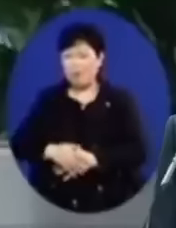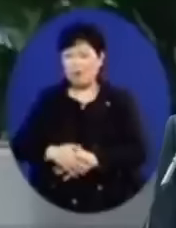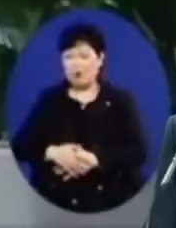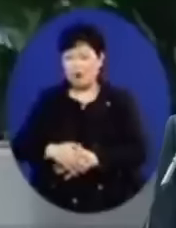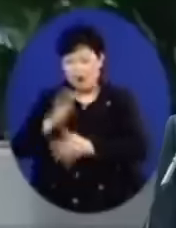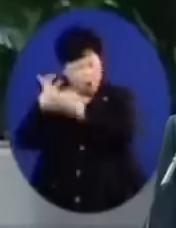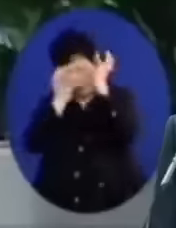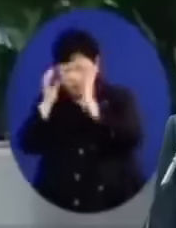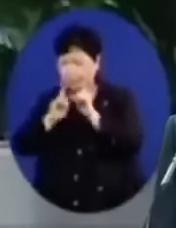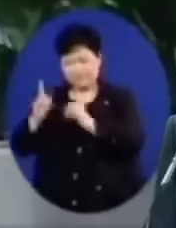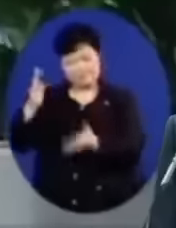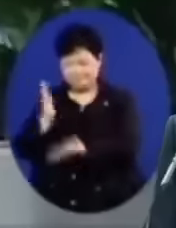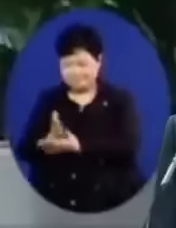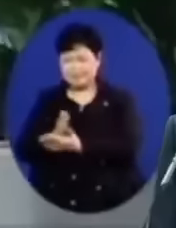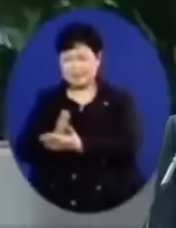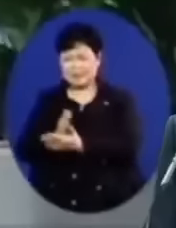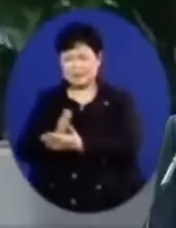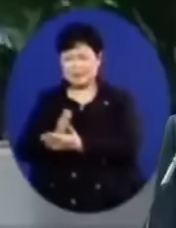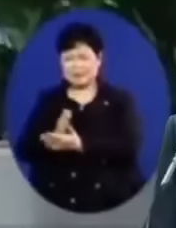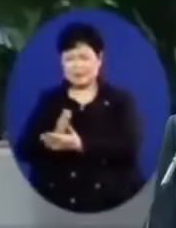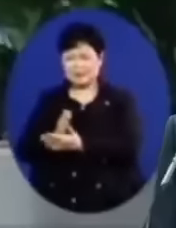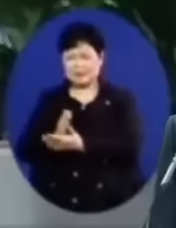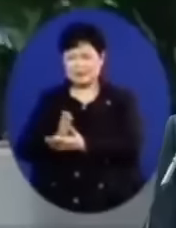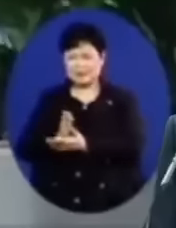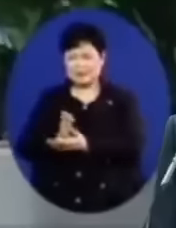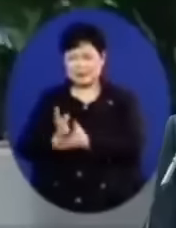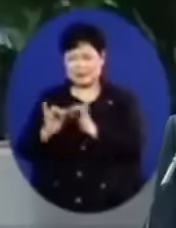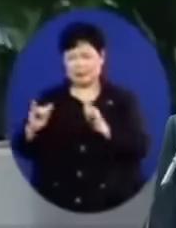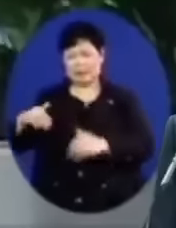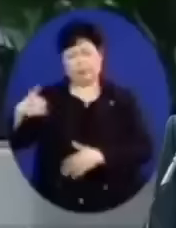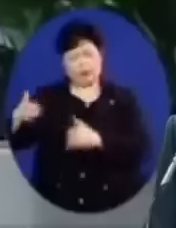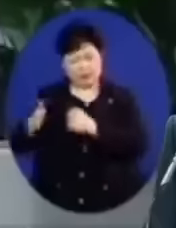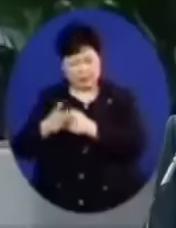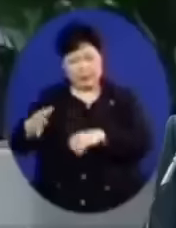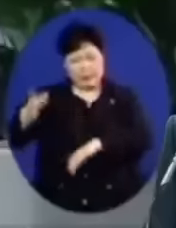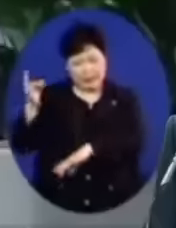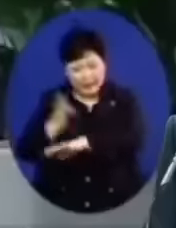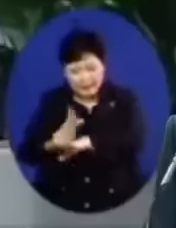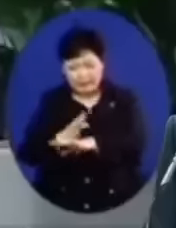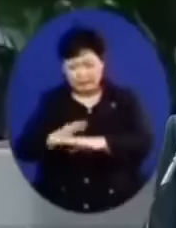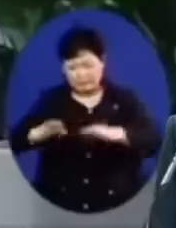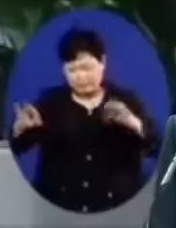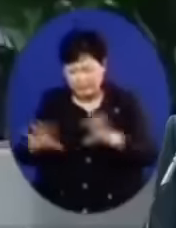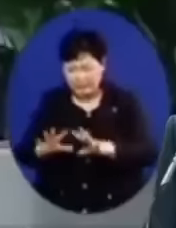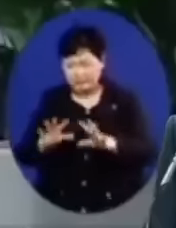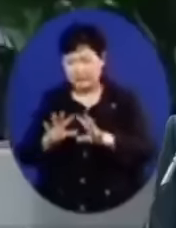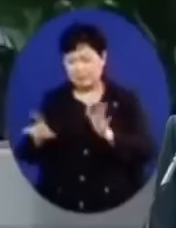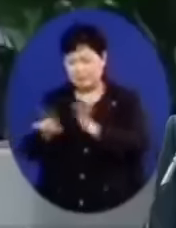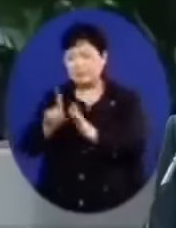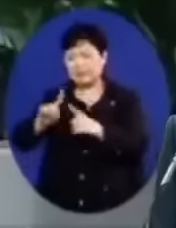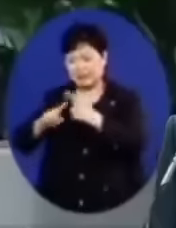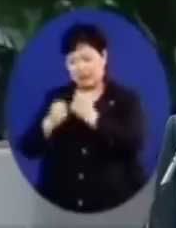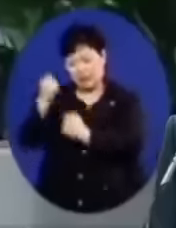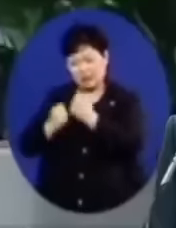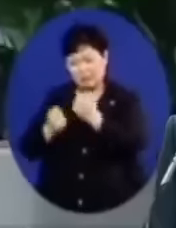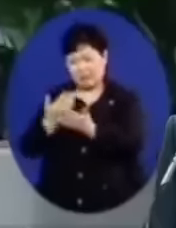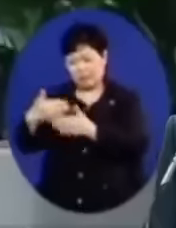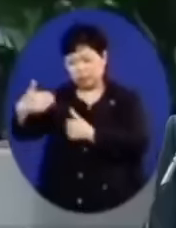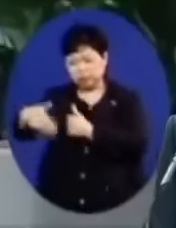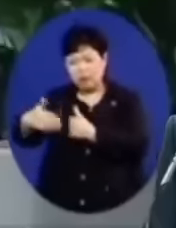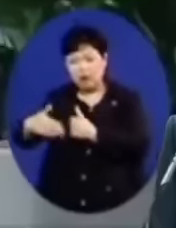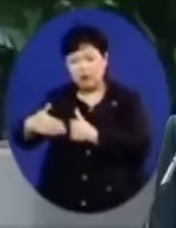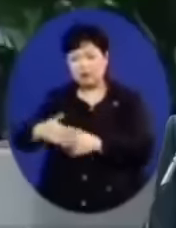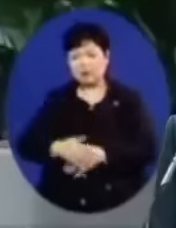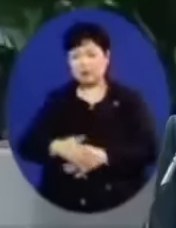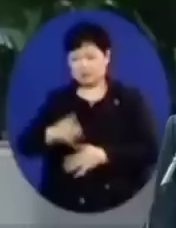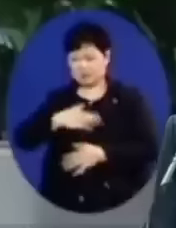복잡하게 말하면 우리 시청자들이 모르니까 간단히 말해 주십시오. 그래서